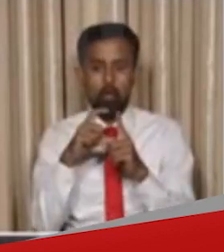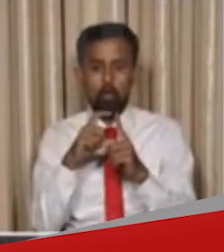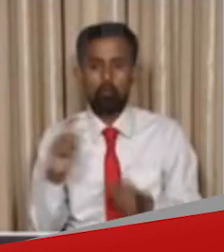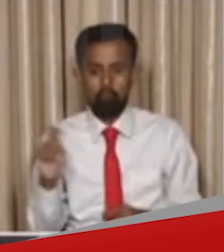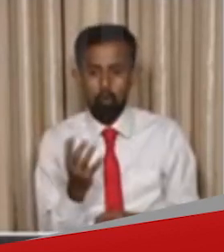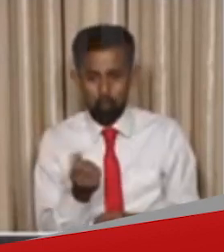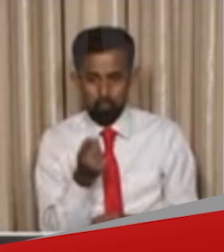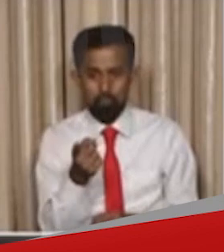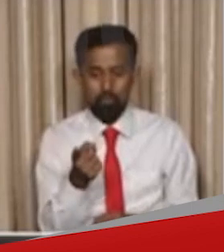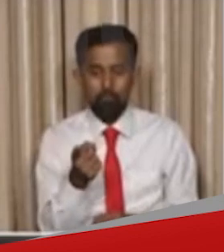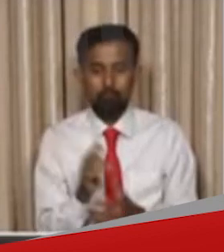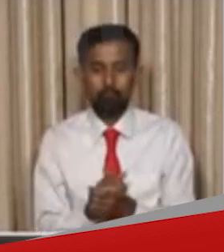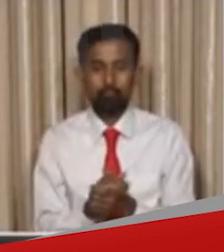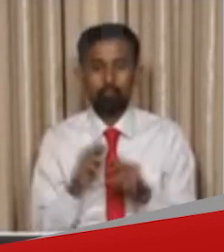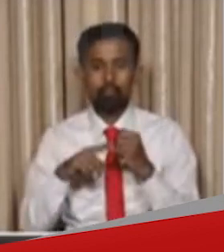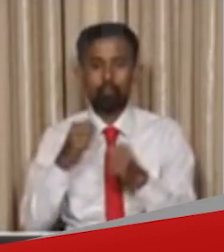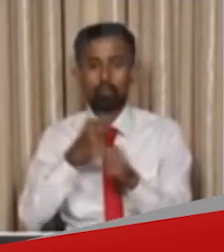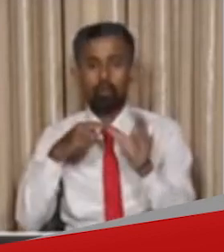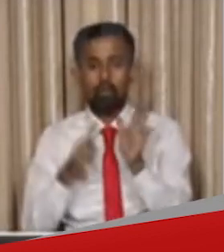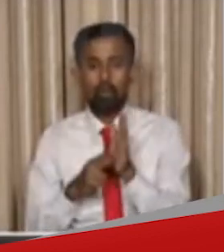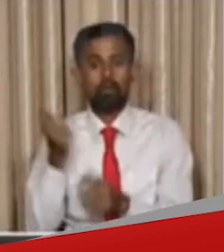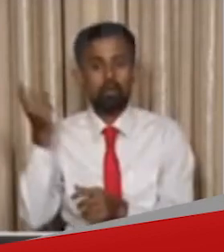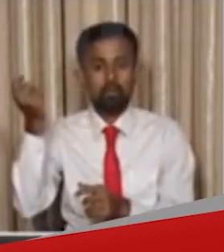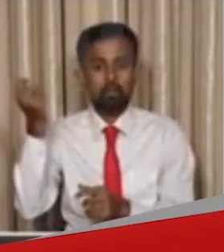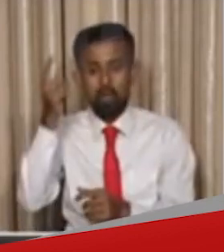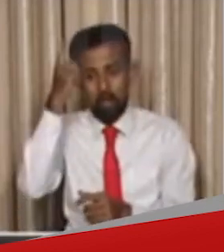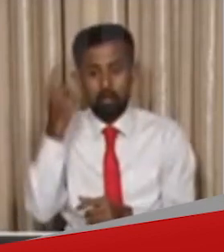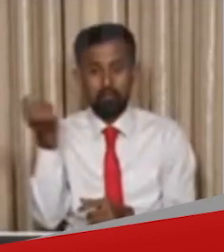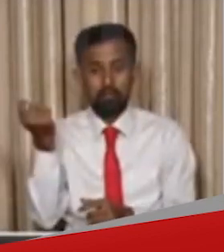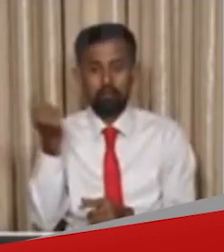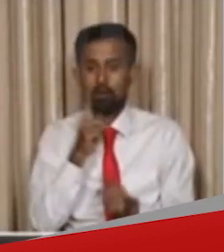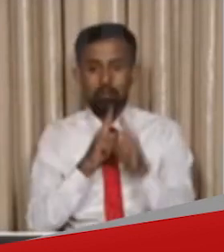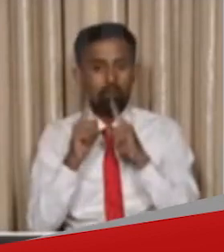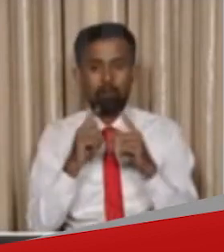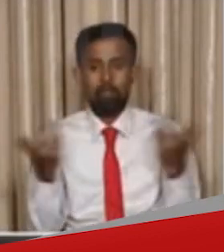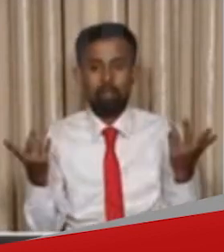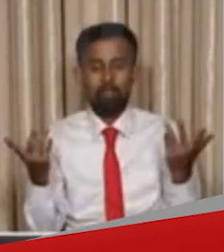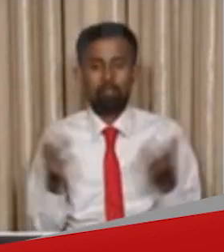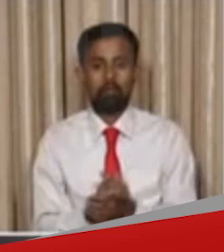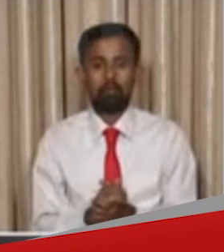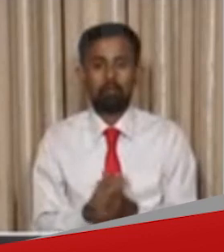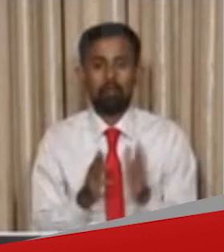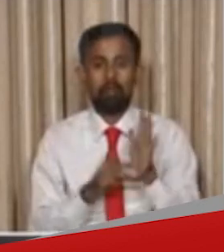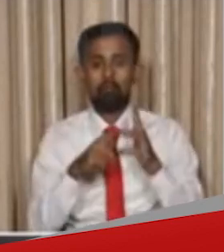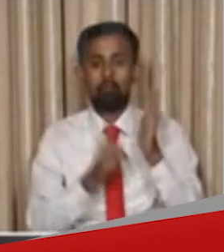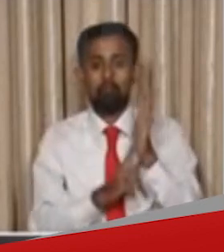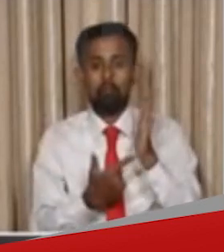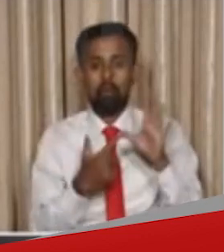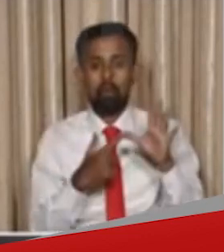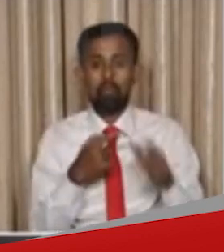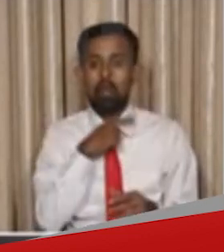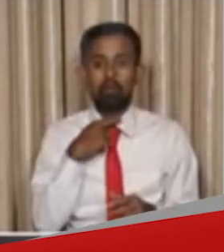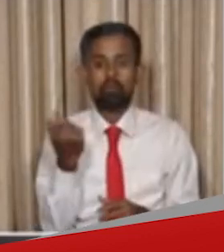තියෙනවා. එතකොට උගන්ඩාවේ තියෙන මුදල් ගැන ඒ කළු සල්ලි ගැන කතා කරන්නේ නැහැ. එතකොට අර මෝල්ටාවේ තියෙනවා කියන රතු සල්ලි